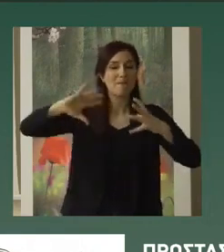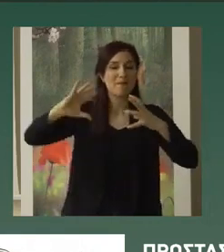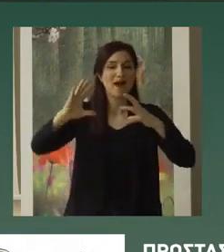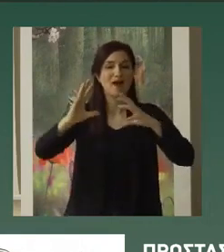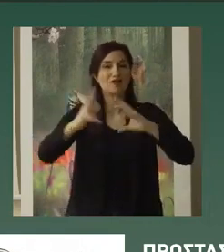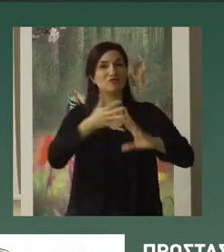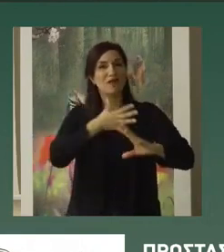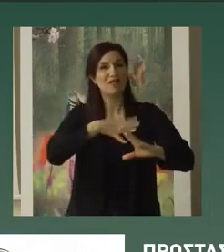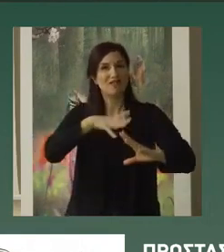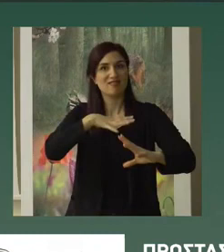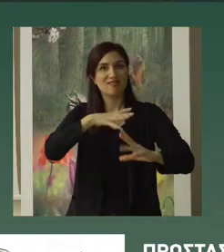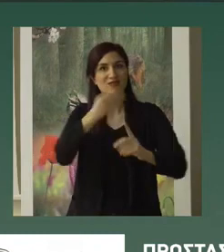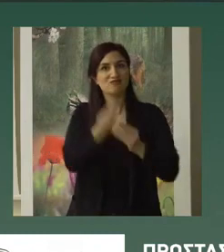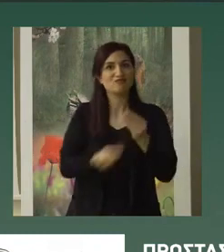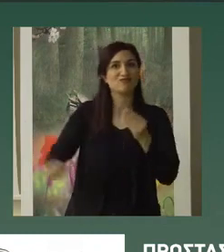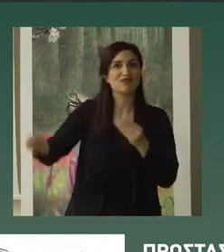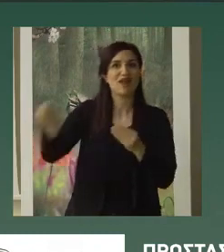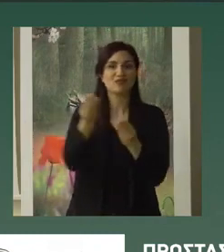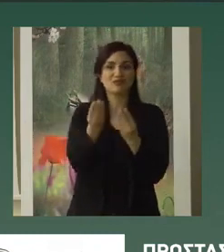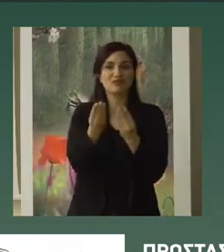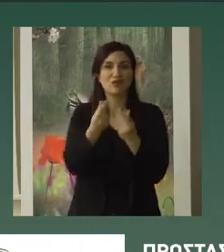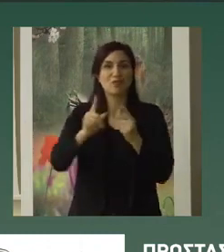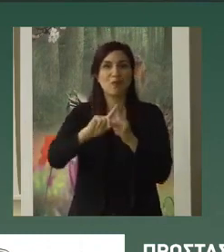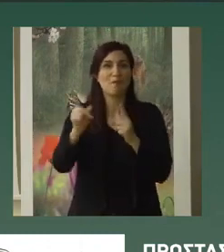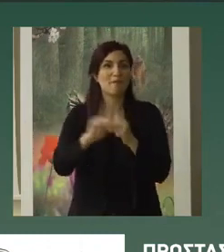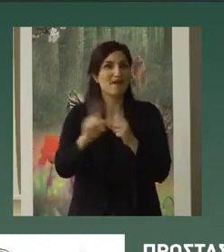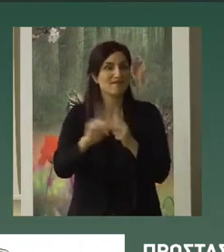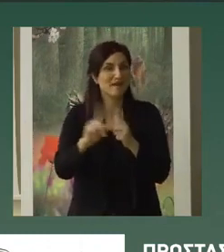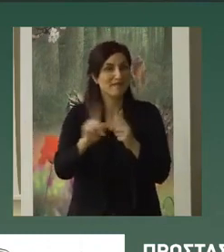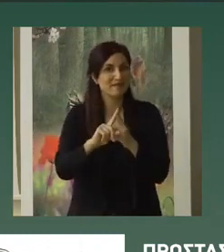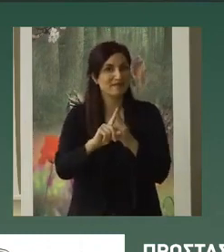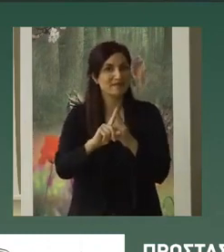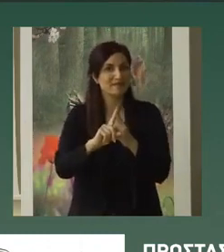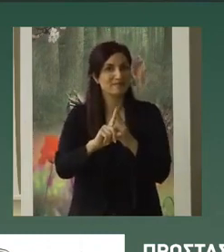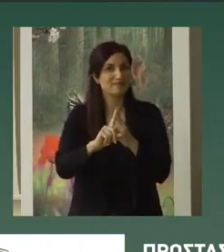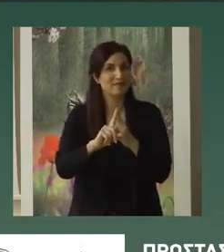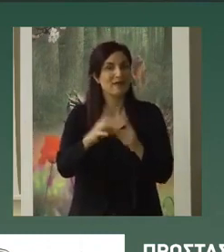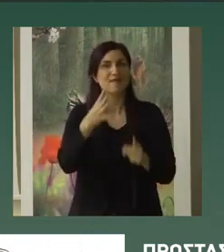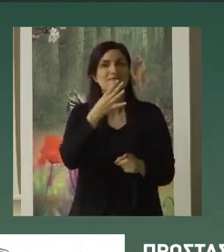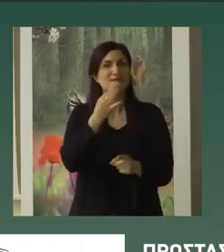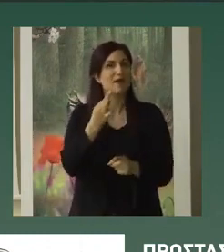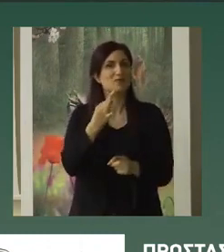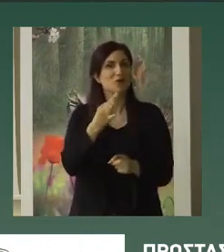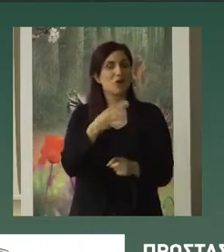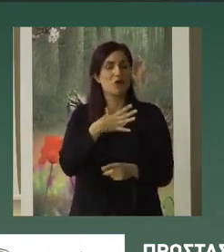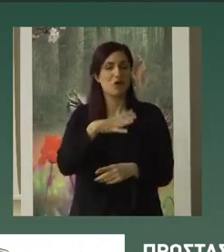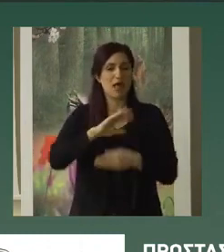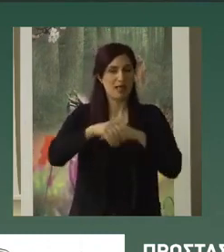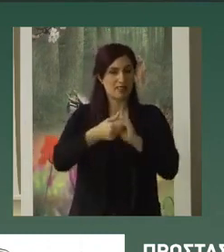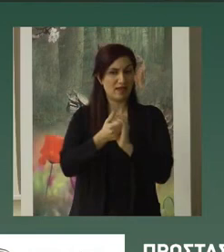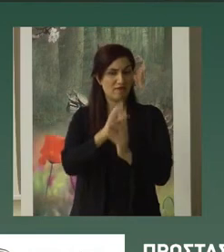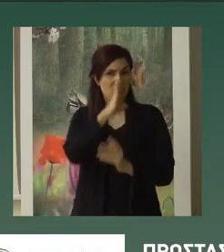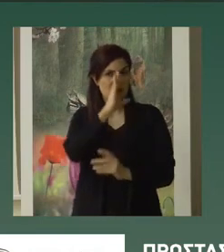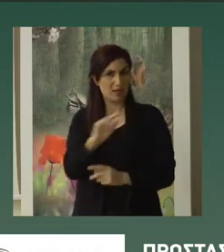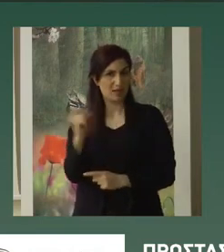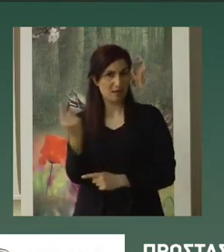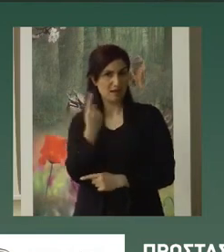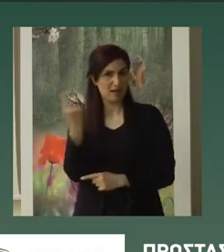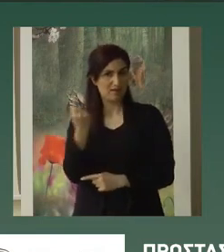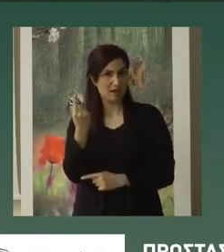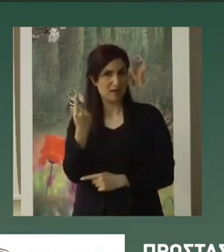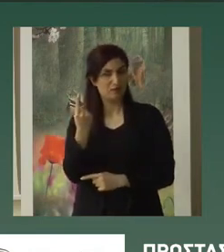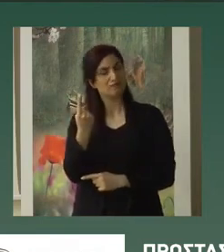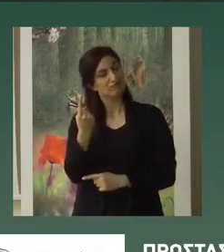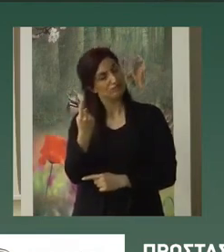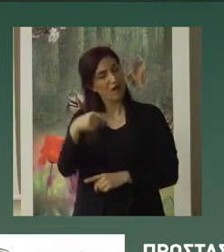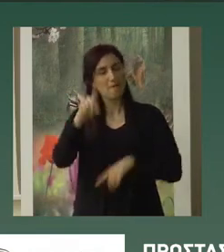είναι γιατί υπάρχουν πολύ ευγενείς προθέσεις, άλλες φορές γιατί μέσα από αυτή την κινητοποίηση προκύπτουν και πολύ σημαντικά